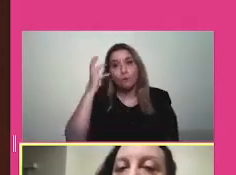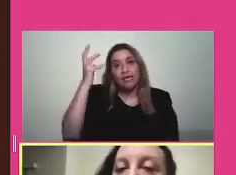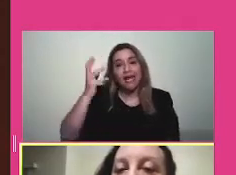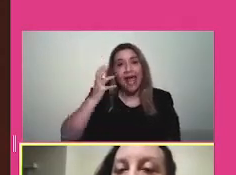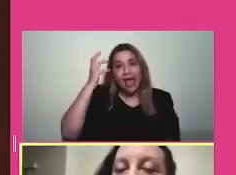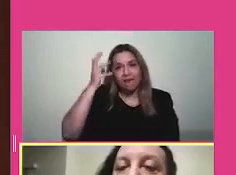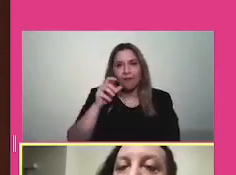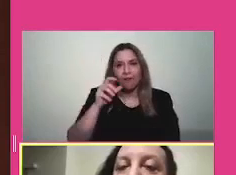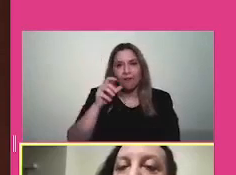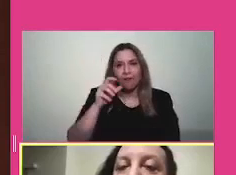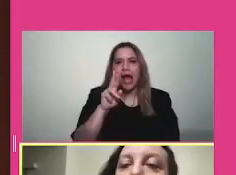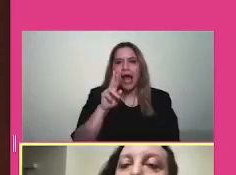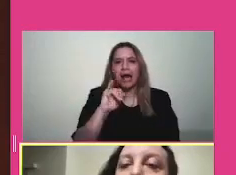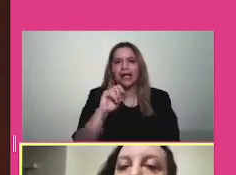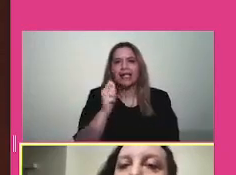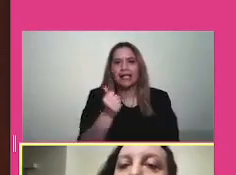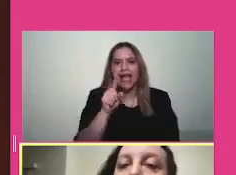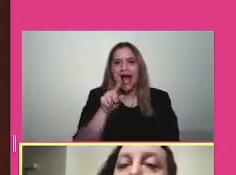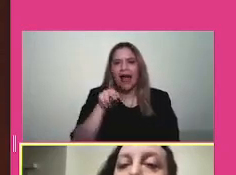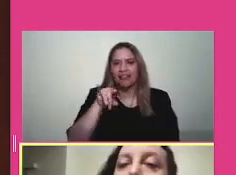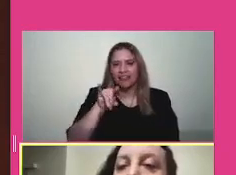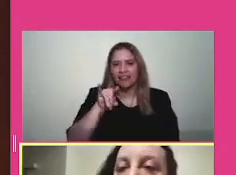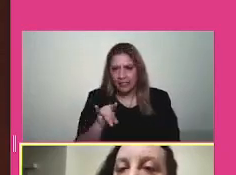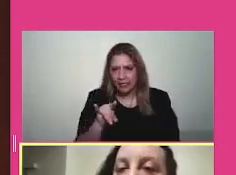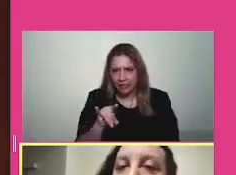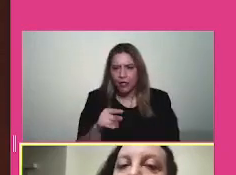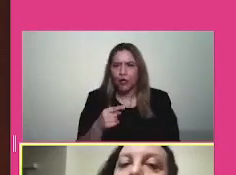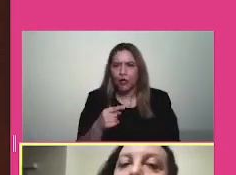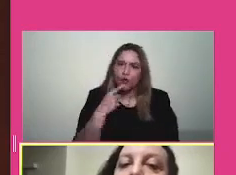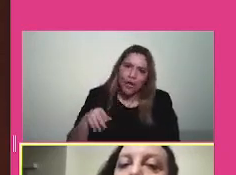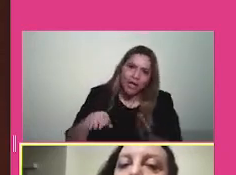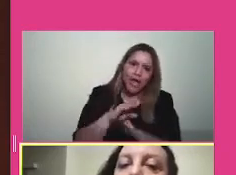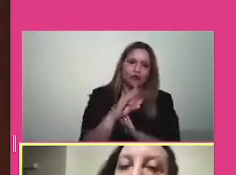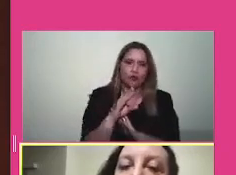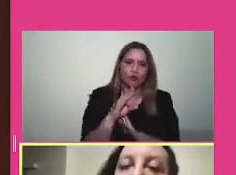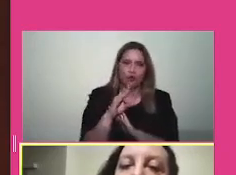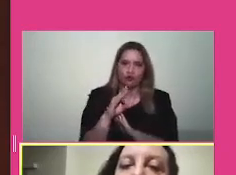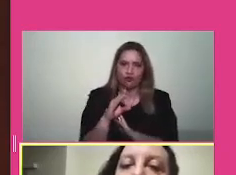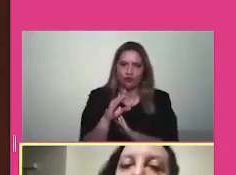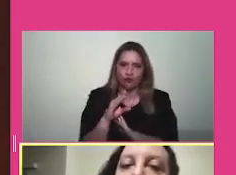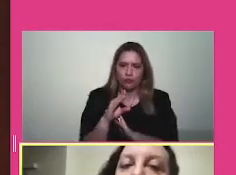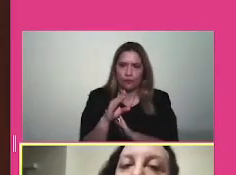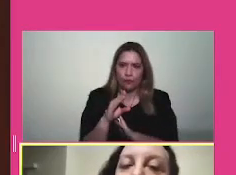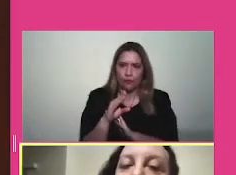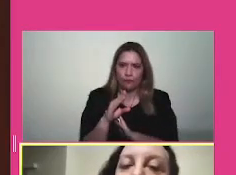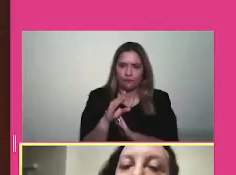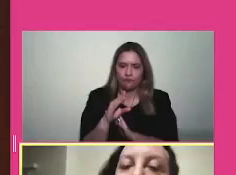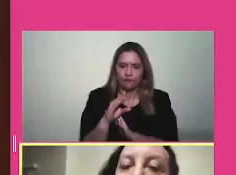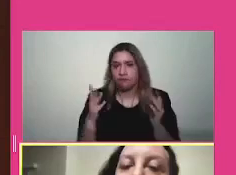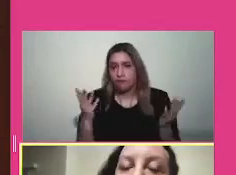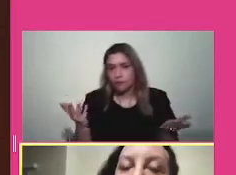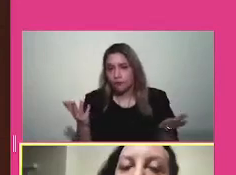της Αριάδνης, να βρούμε μία κάρτα η οποία λέει έξοδος. Εναλλακτικά